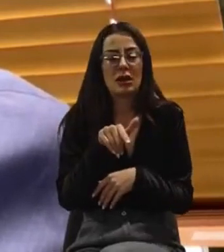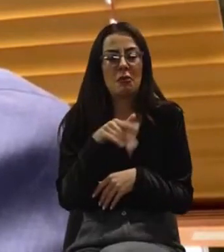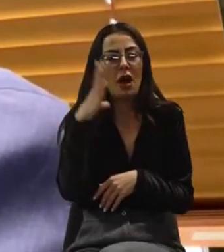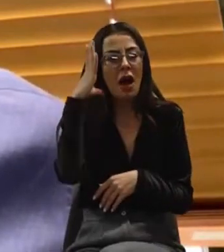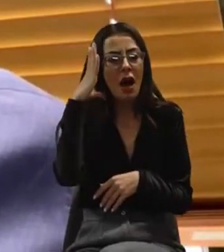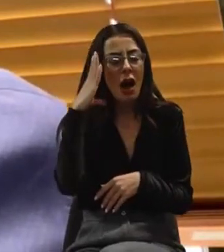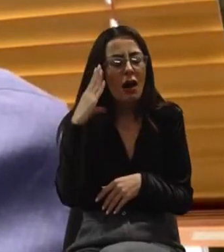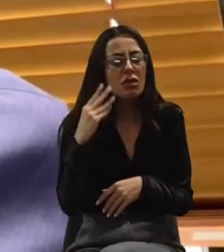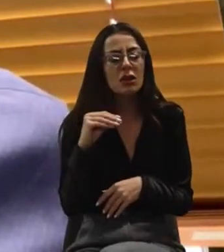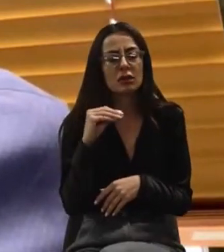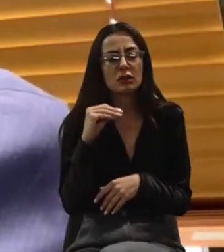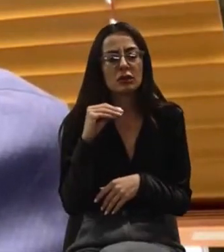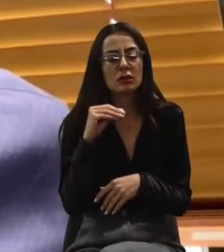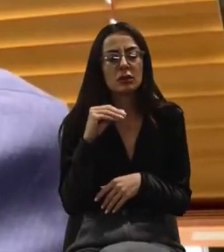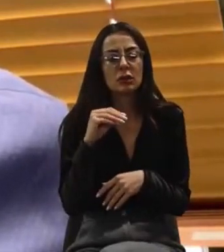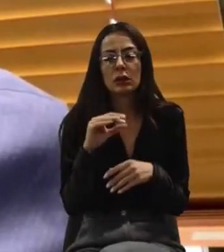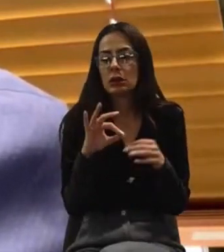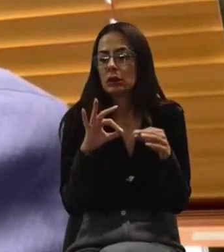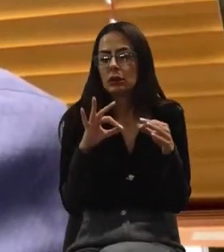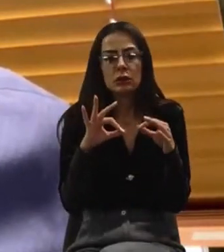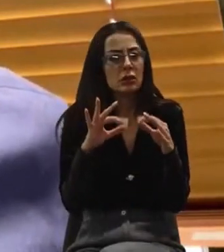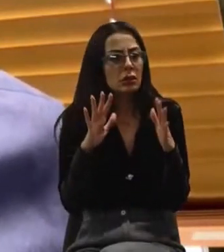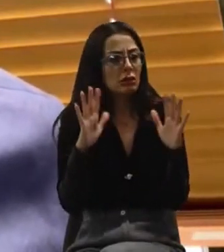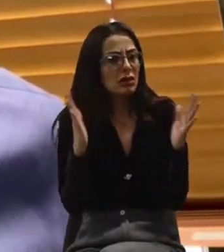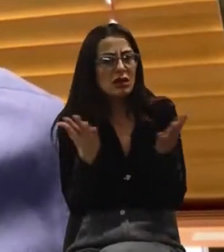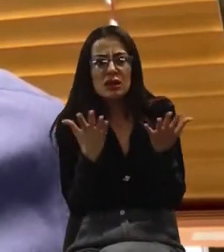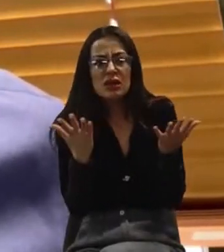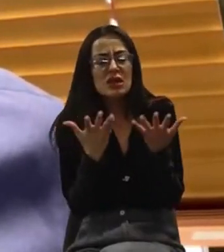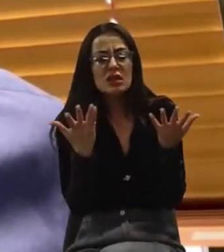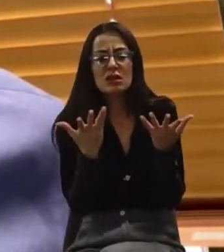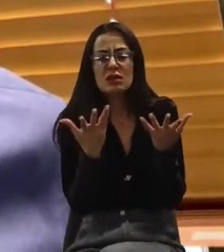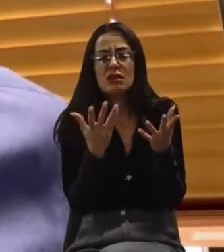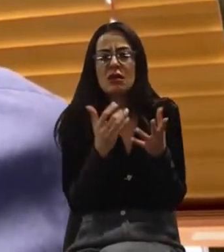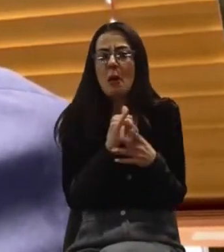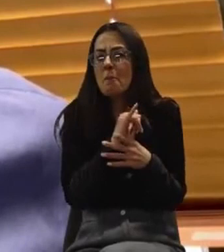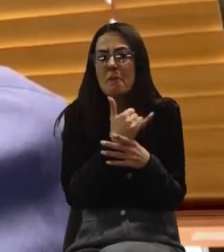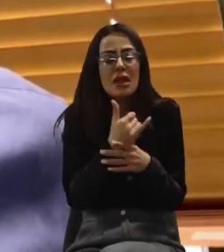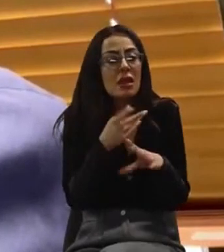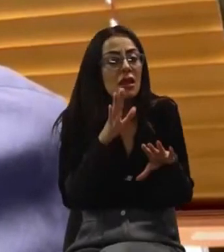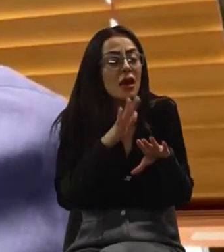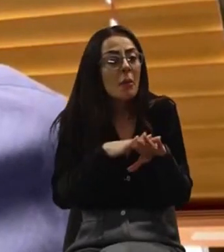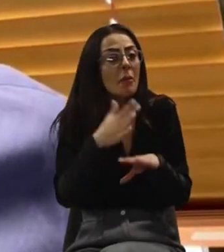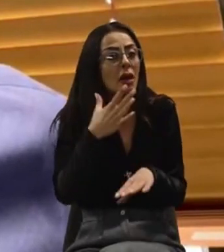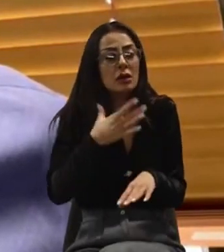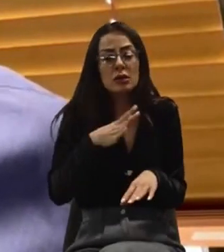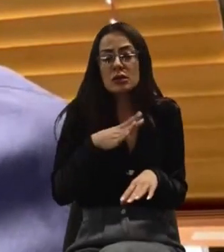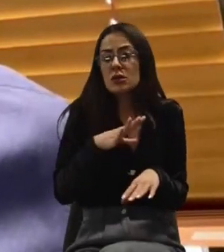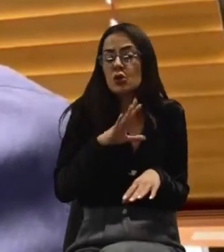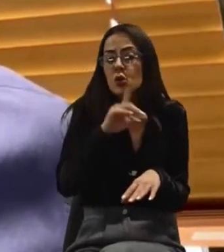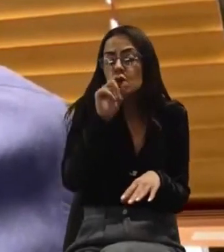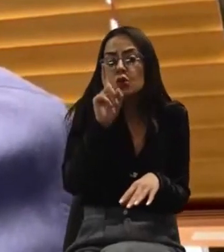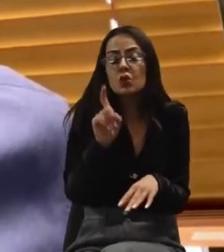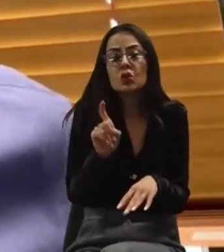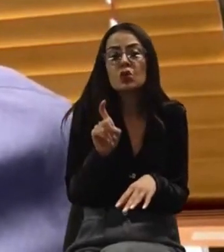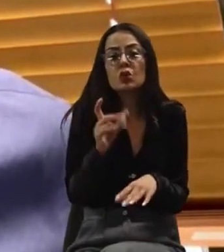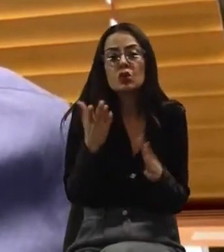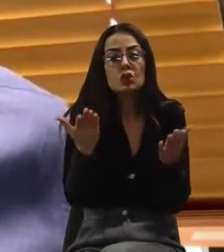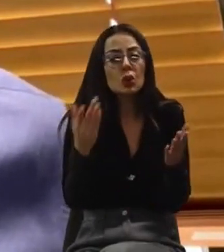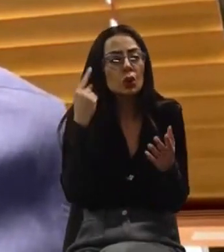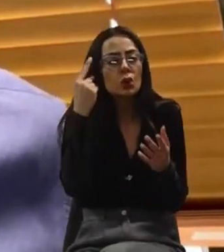anlayabilirsiniz nasıl bir iş meslek yapmak istiyor Nasıl bir kaçmak istiyorsunuz yani mühendisi siniz bugün